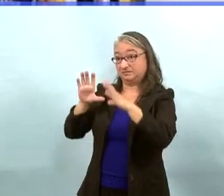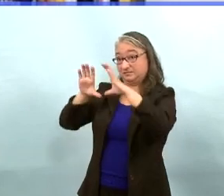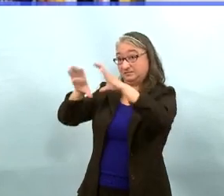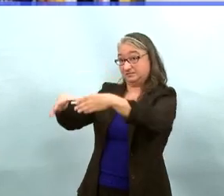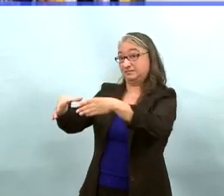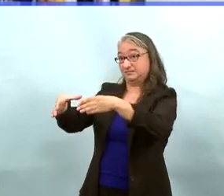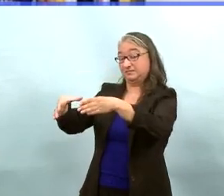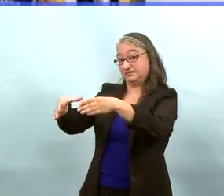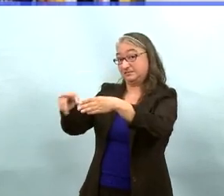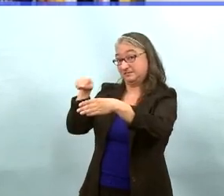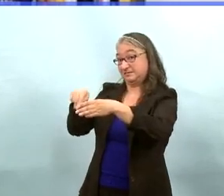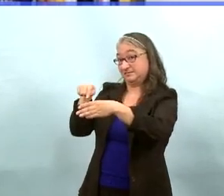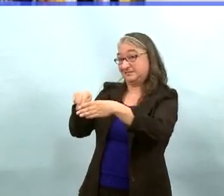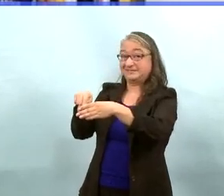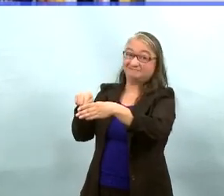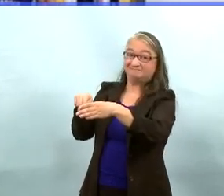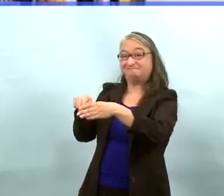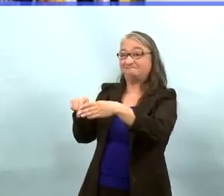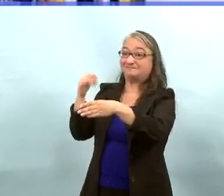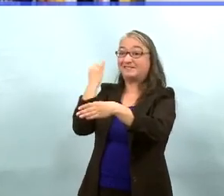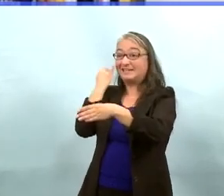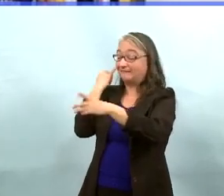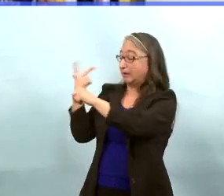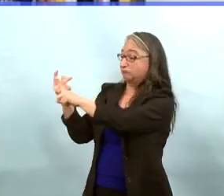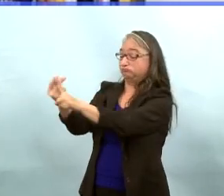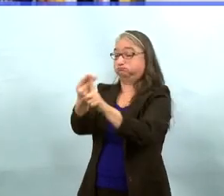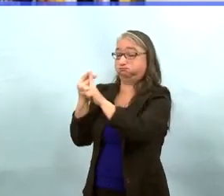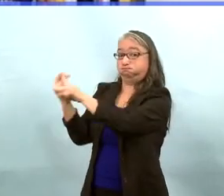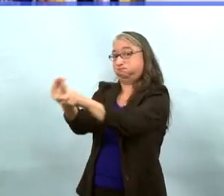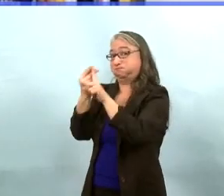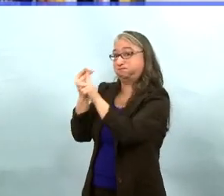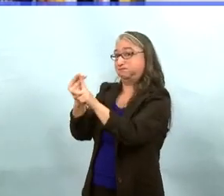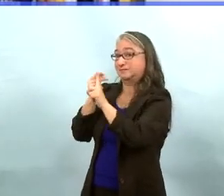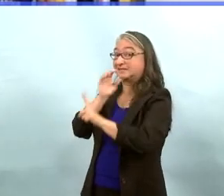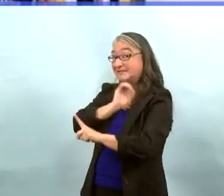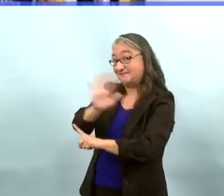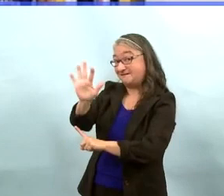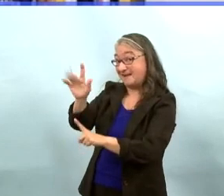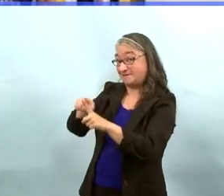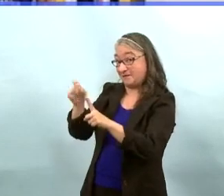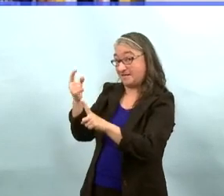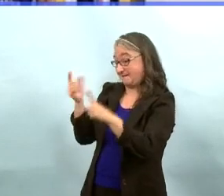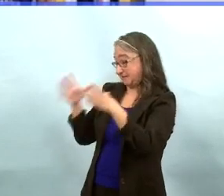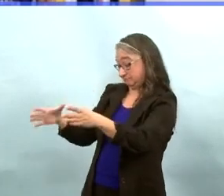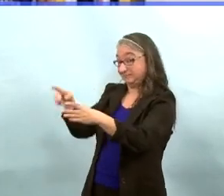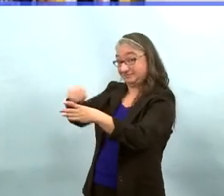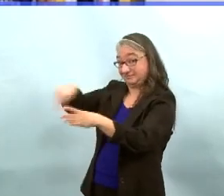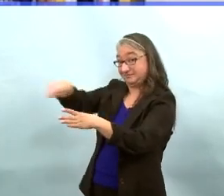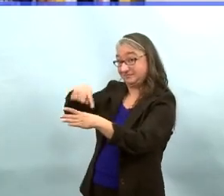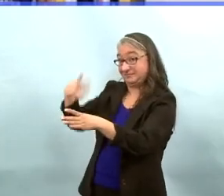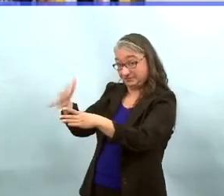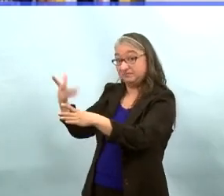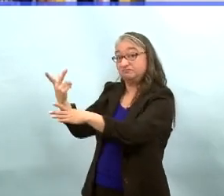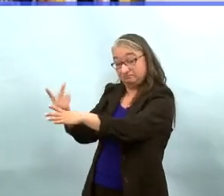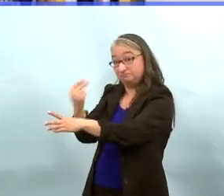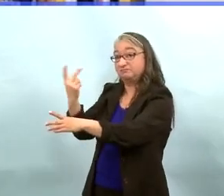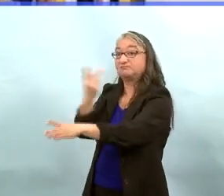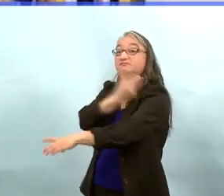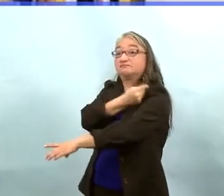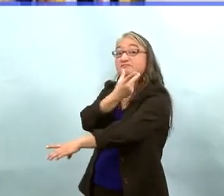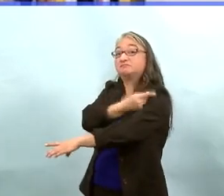vous continuez à recommander que les écoles passent en apprentissage à distance s'il y a un foyer d'éclosion dans une